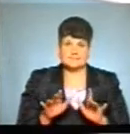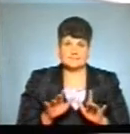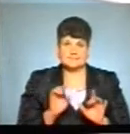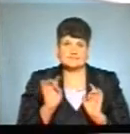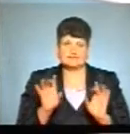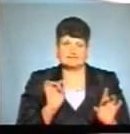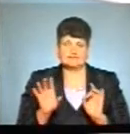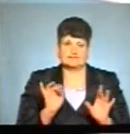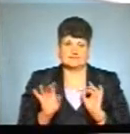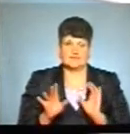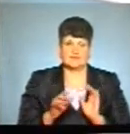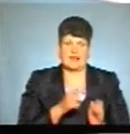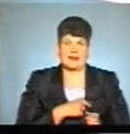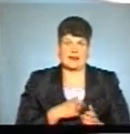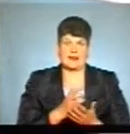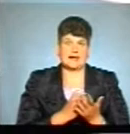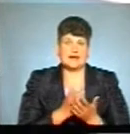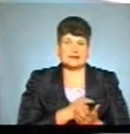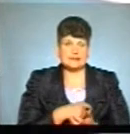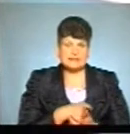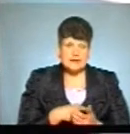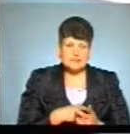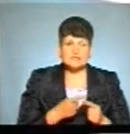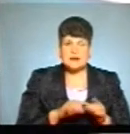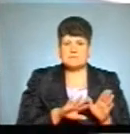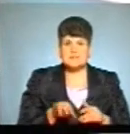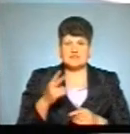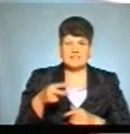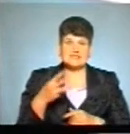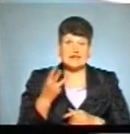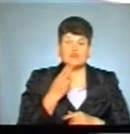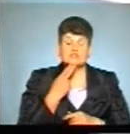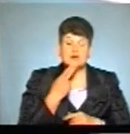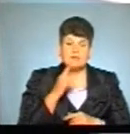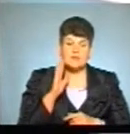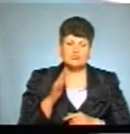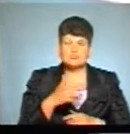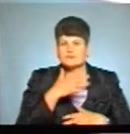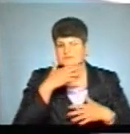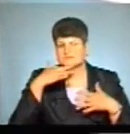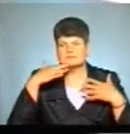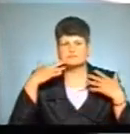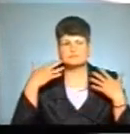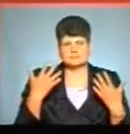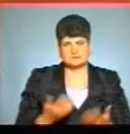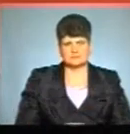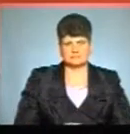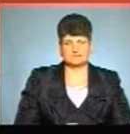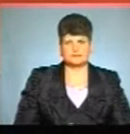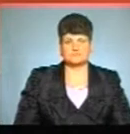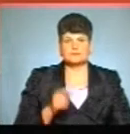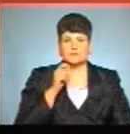того чи іншого кандидата. Тобто це, знову ж таки, після 23 червня ми побачимо на порядок більшу кількість. В Україні